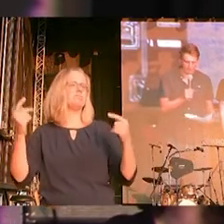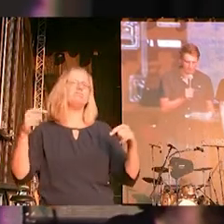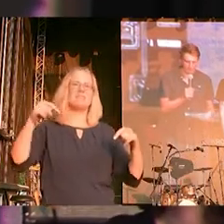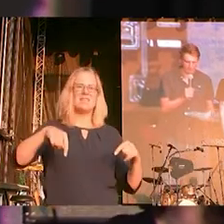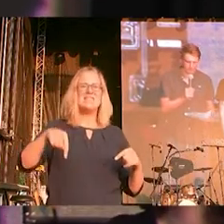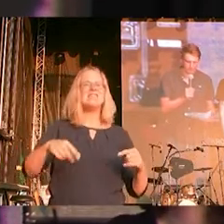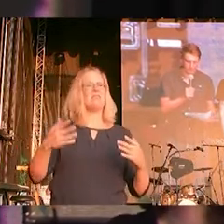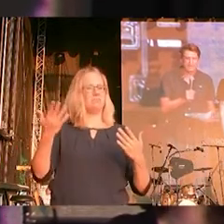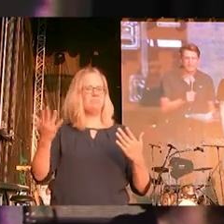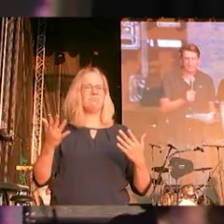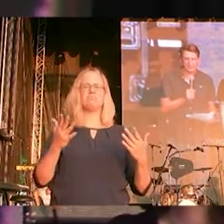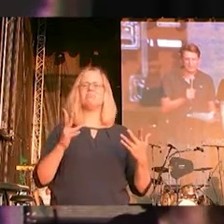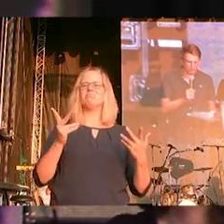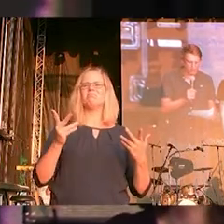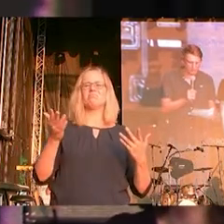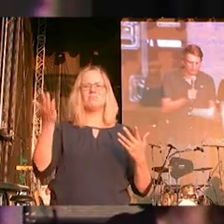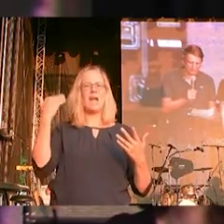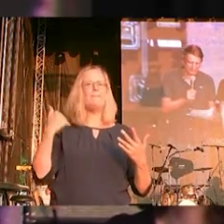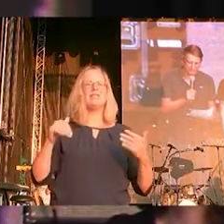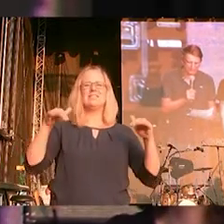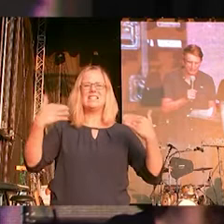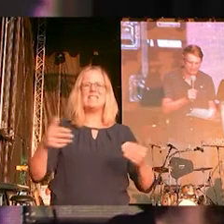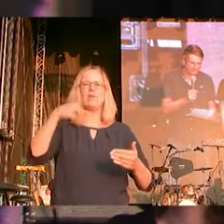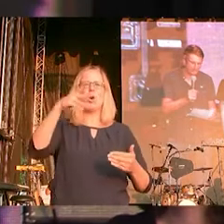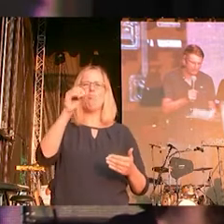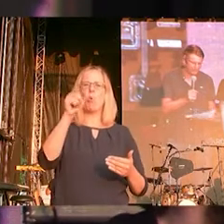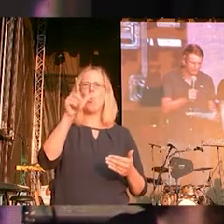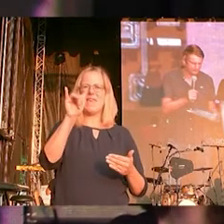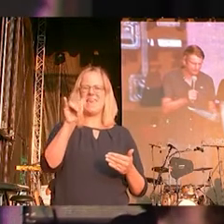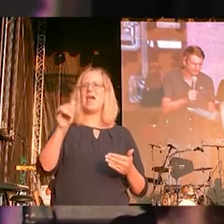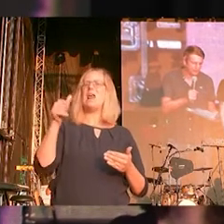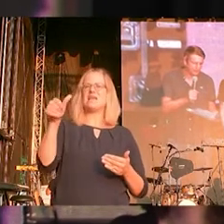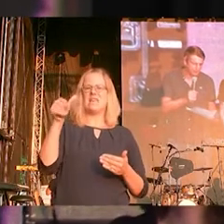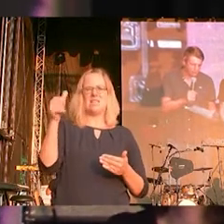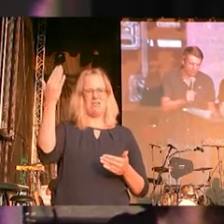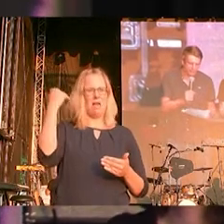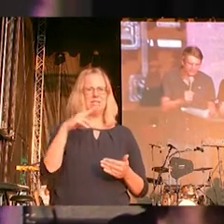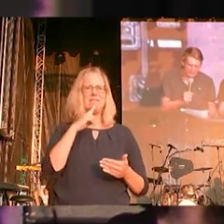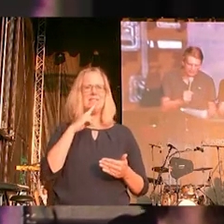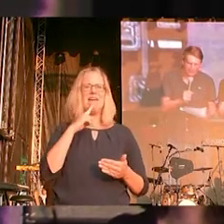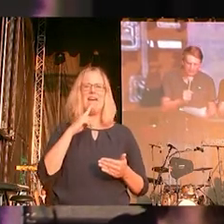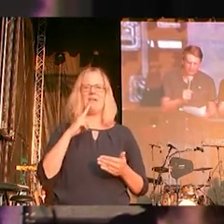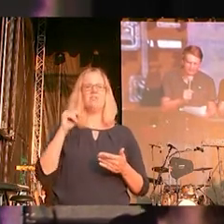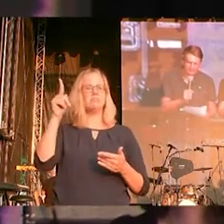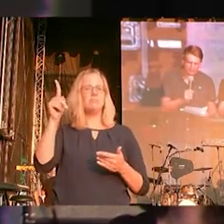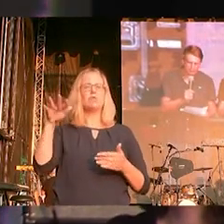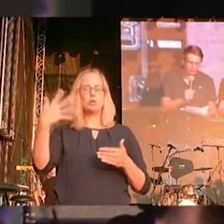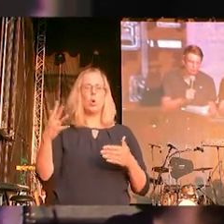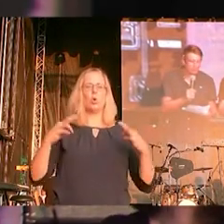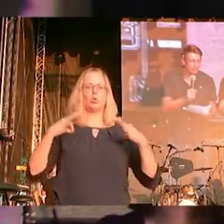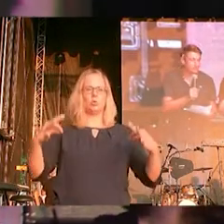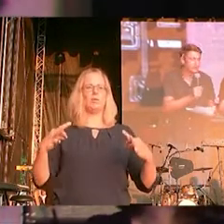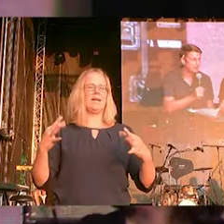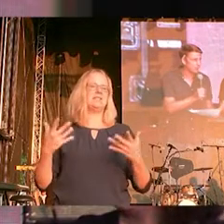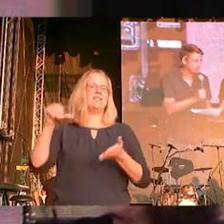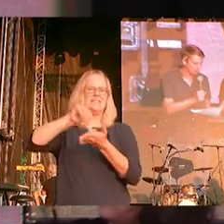Gesundheitsversorgung. Die Rede ist von den Polikliniken der ehemaligen DDR. Die Stilllegung dieser kommunalen Gesundheitszentren